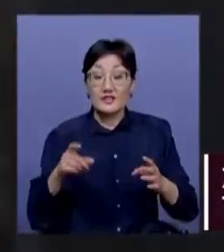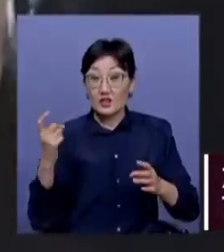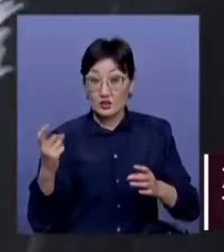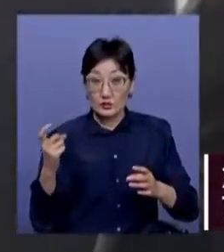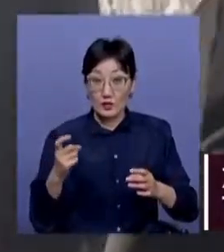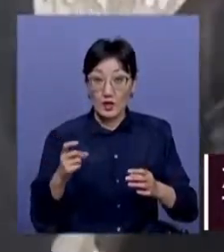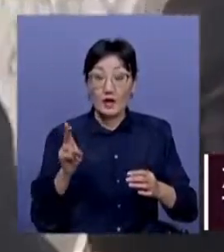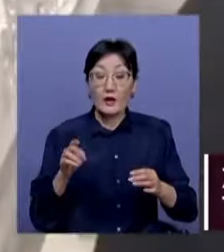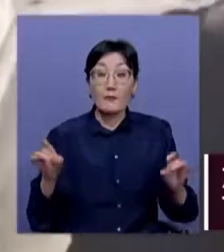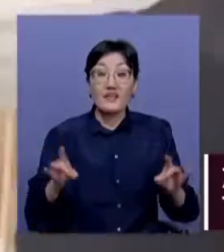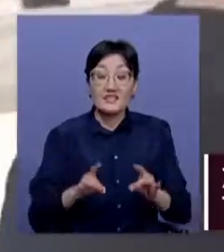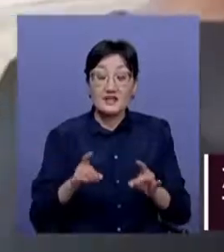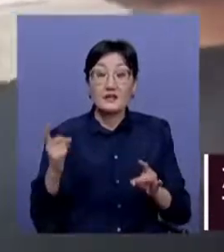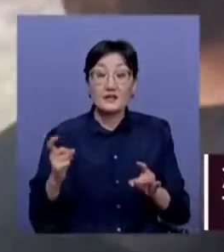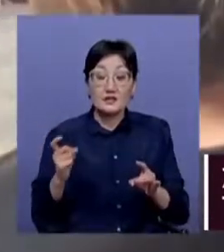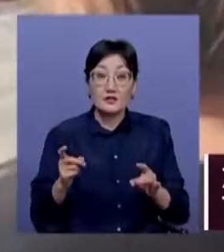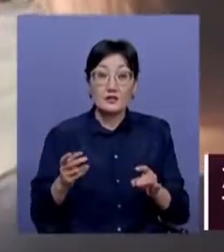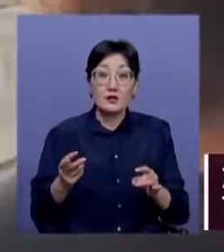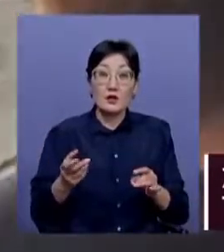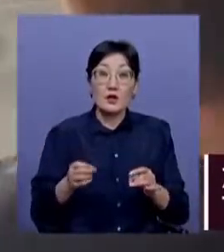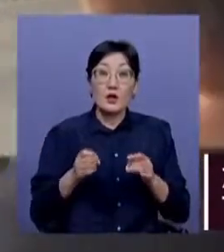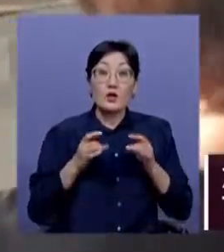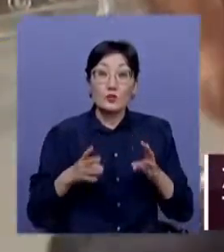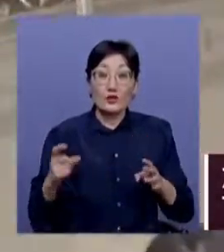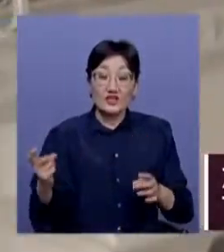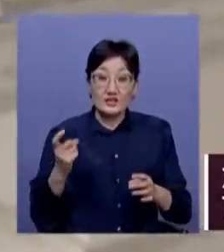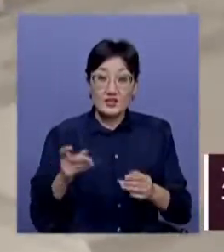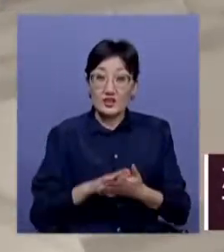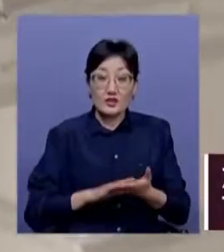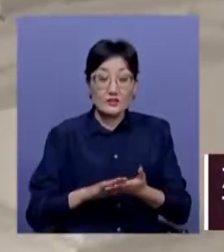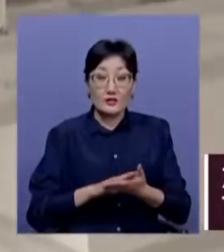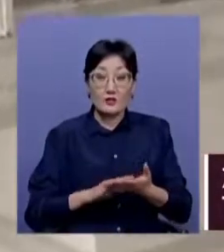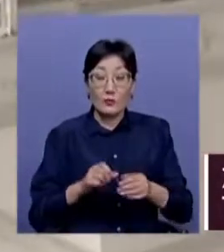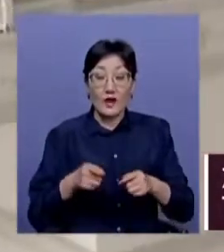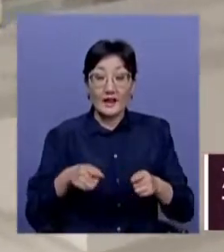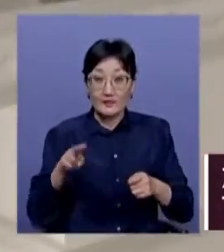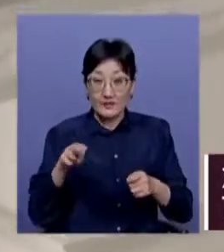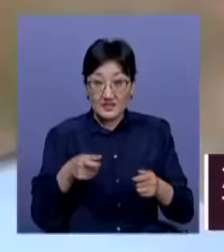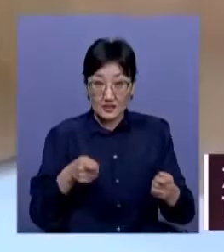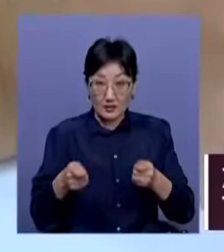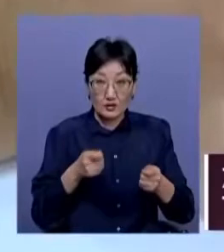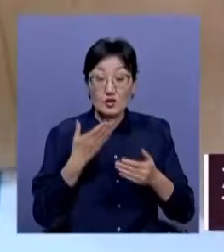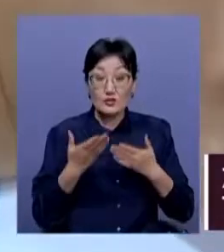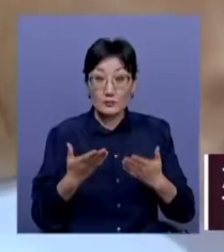Иесі, тойдың иесі. Сіз тойдың иесісіне ешқандай претензияңыз жоқ. Претензияңыз жоқ. Біз осы администраторға осы жерде.